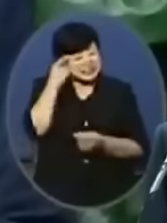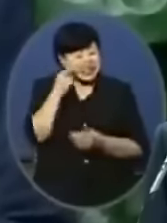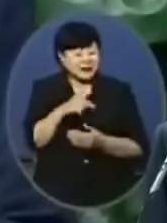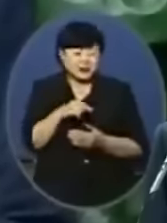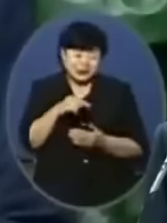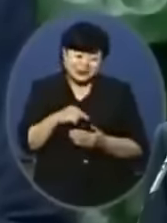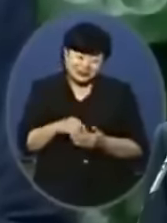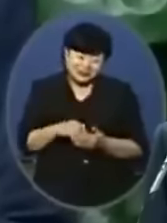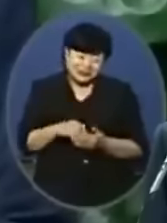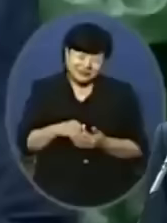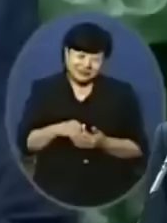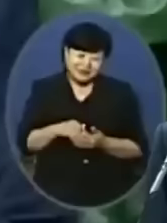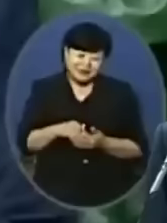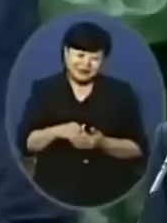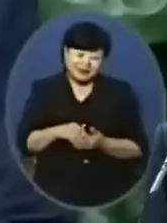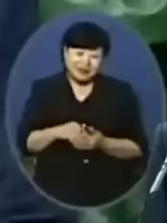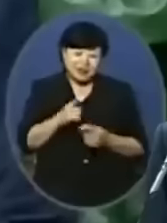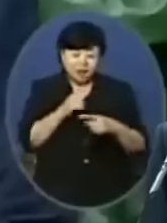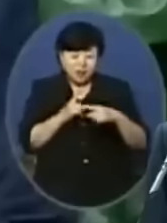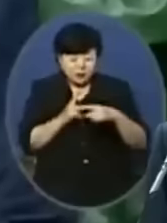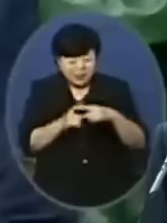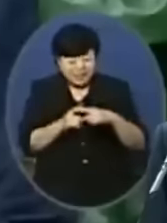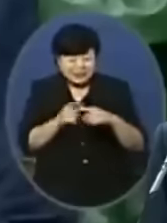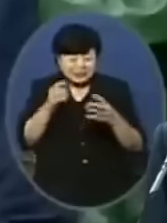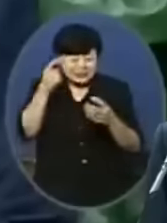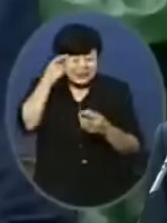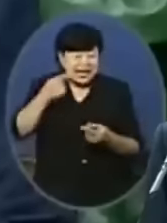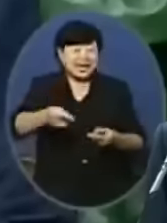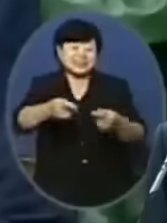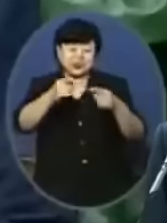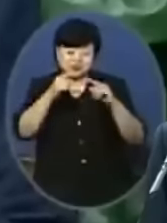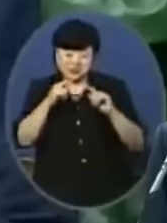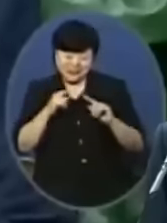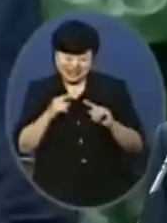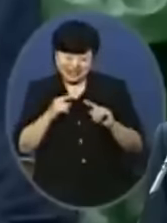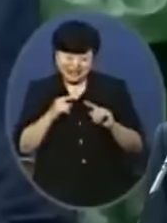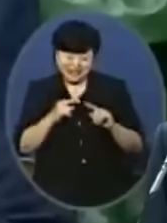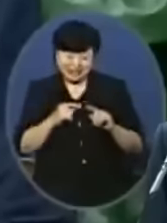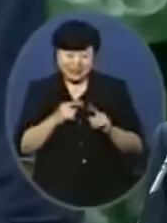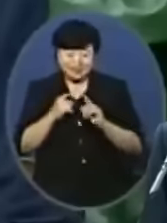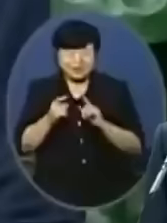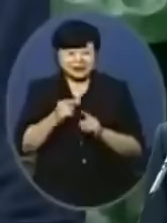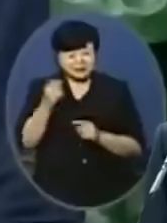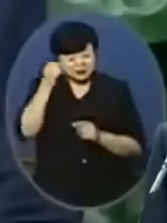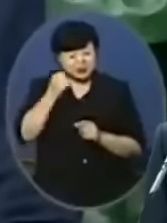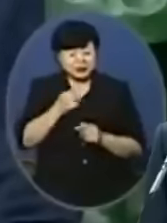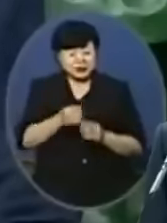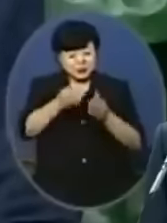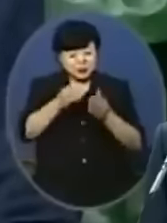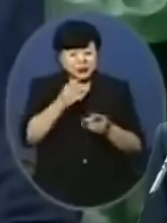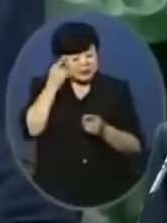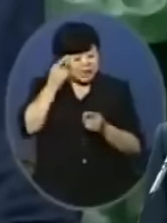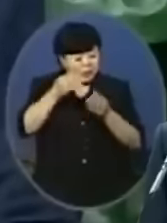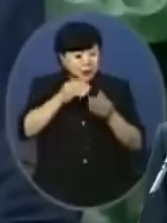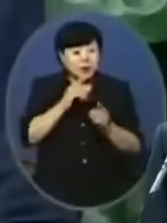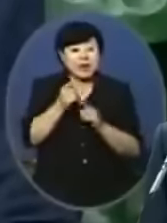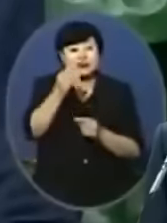속에 플러스 알파로 다른 생각이 떠오릅니다. 성령이 생각을 통해서 말씀하는 것이라고요.